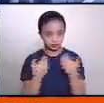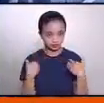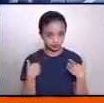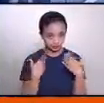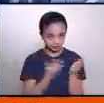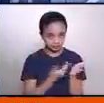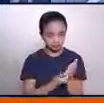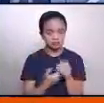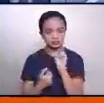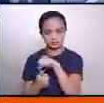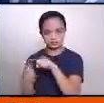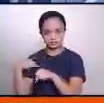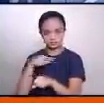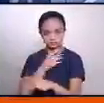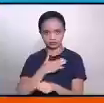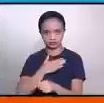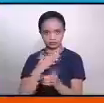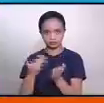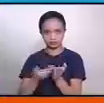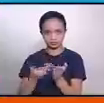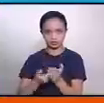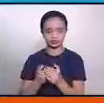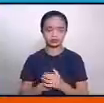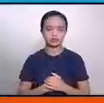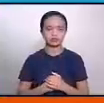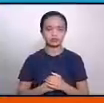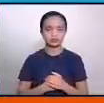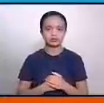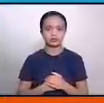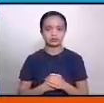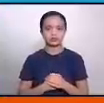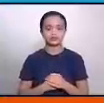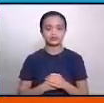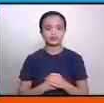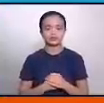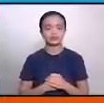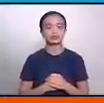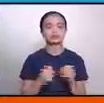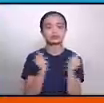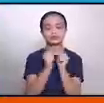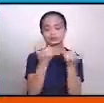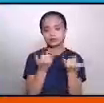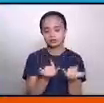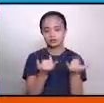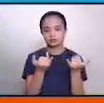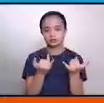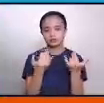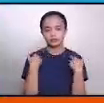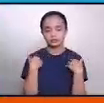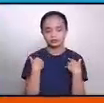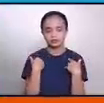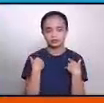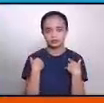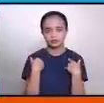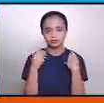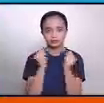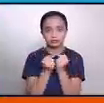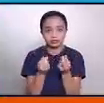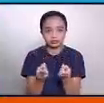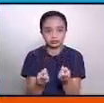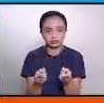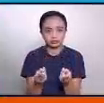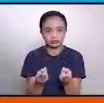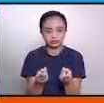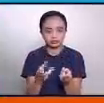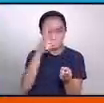kayo? Opo, ito po yung mga ebidensya niya. Mga ebidensya ko. At sa ngayon po, may kinakalibin siya na lalaki.